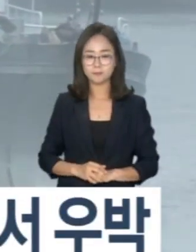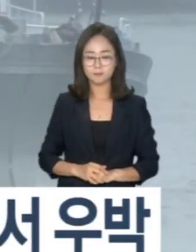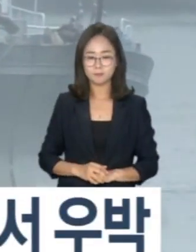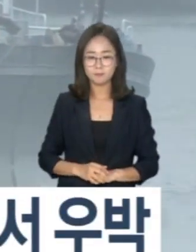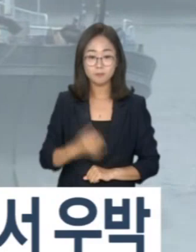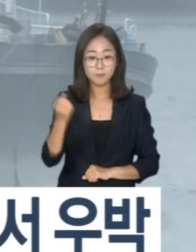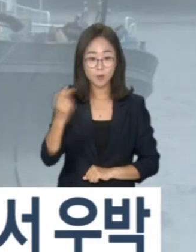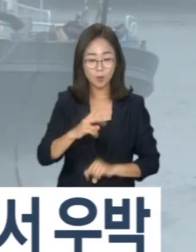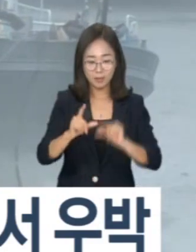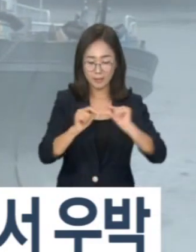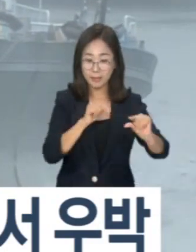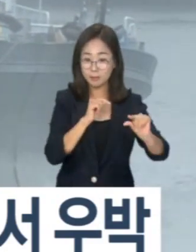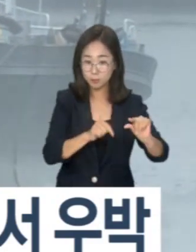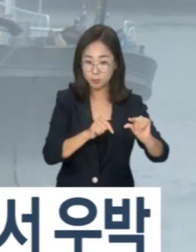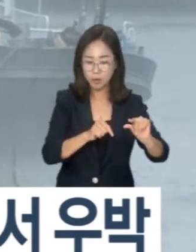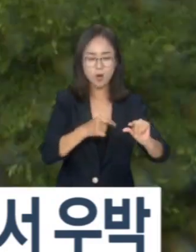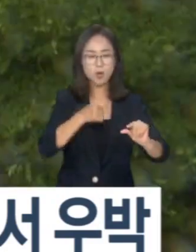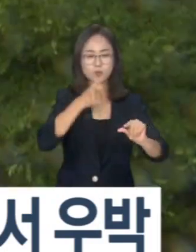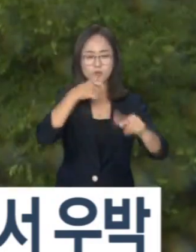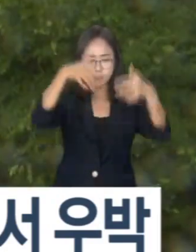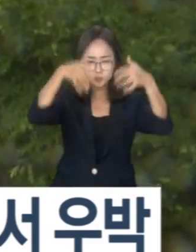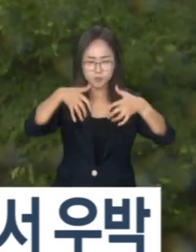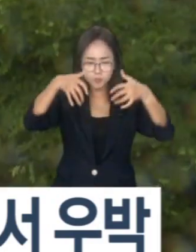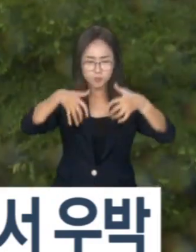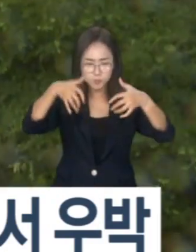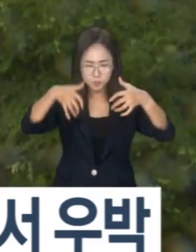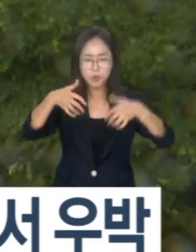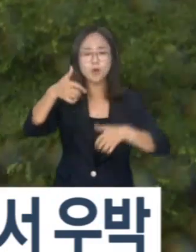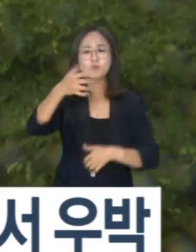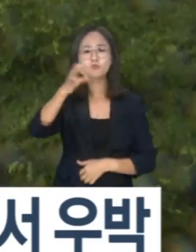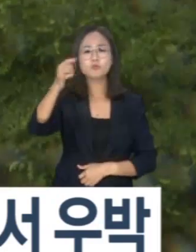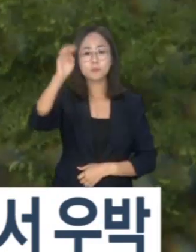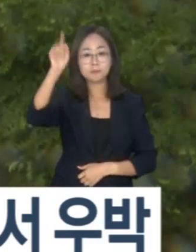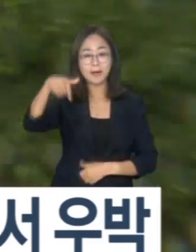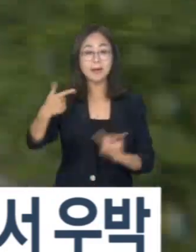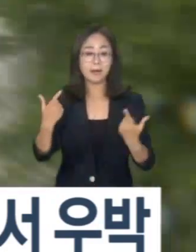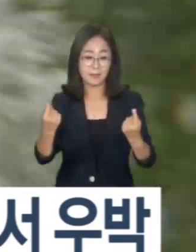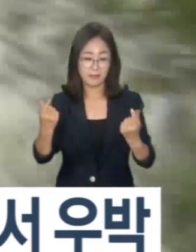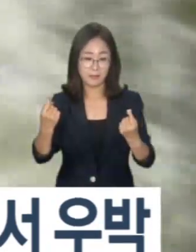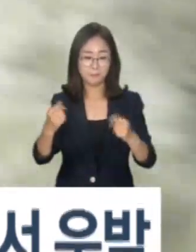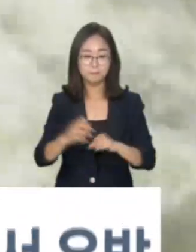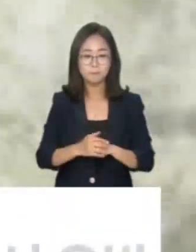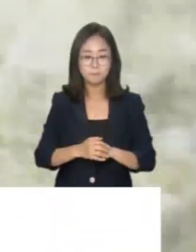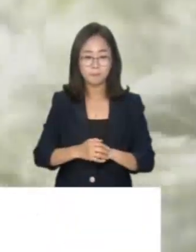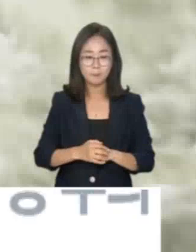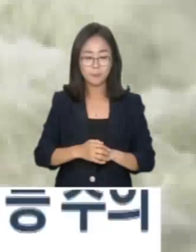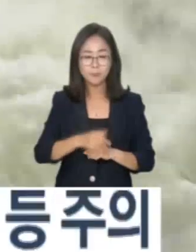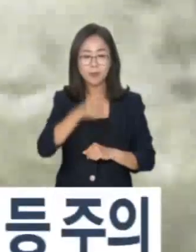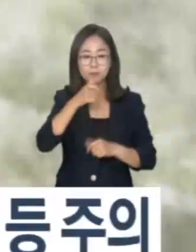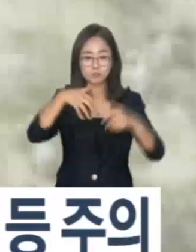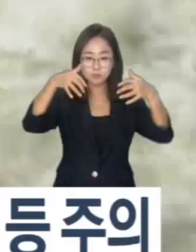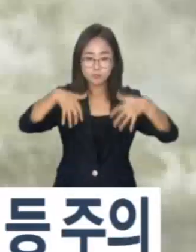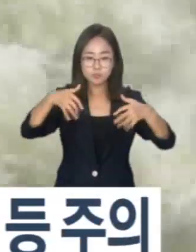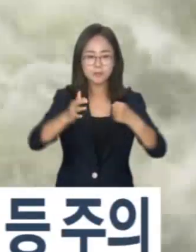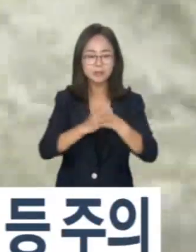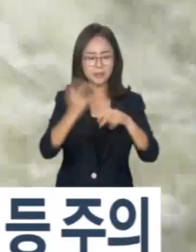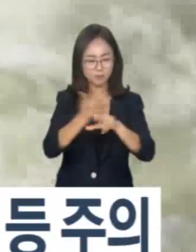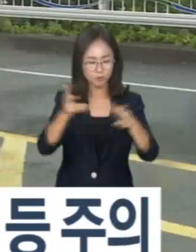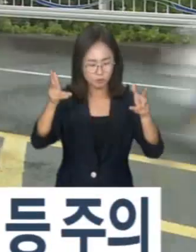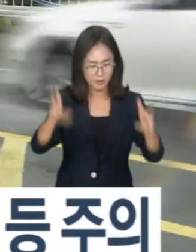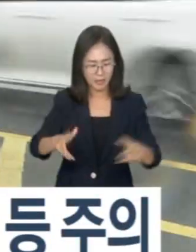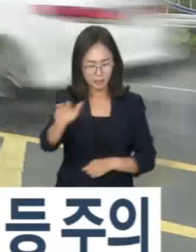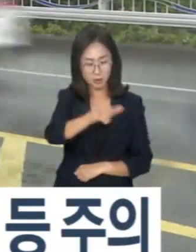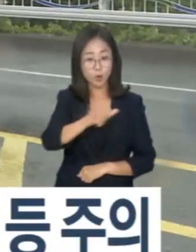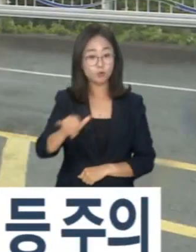내리겠고요. 일부 지역에서는 우박이 떨어질 수 있으니 주의하시길 바랍니다. 정체성선의 영향을 길게 받으면서 이번 주 내내